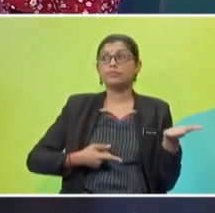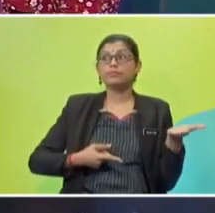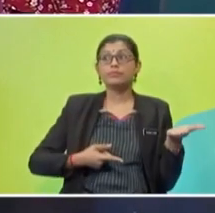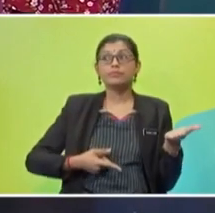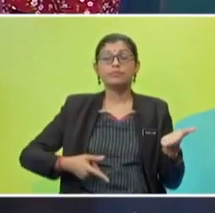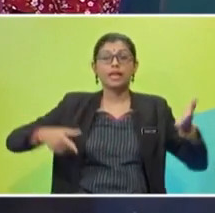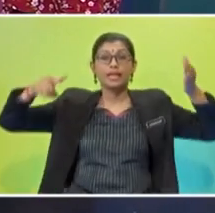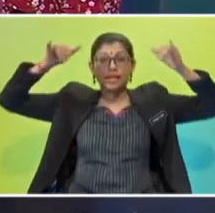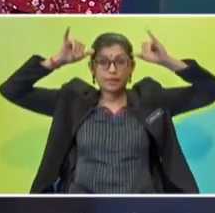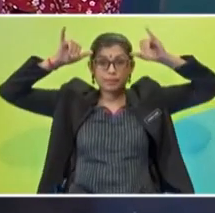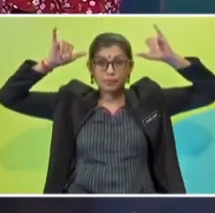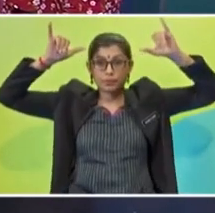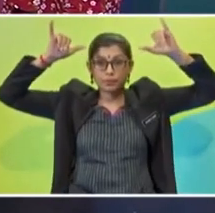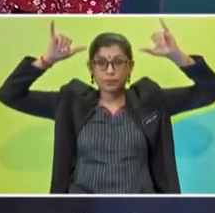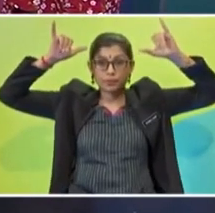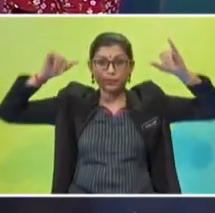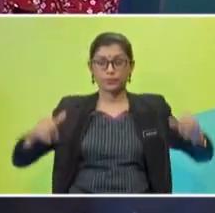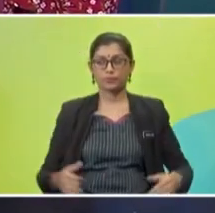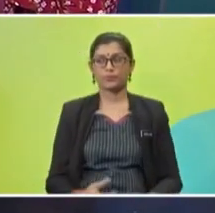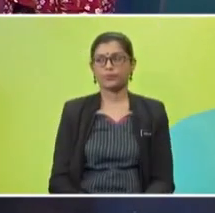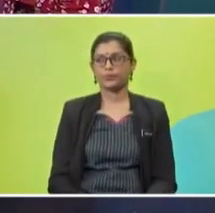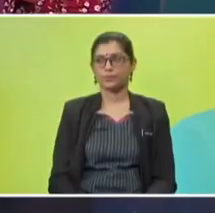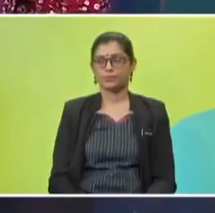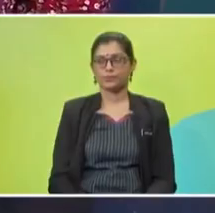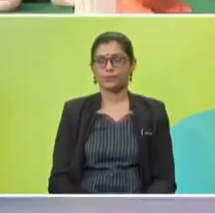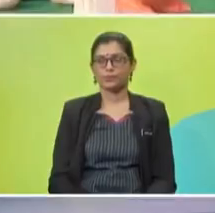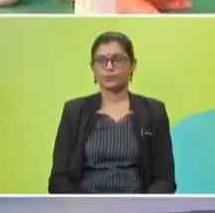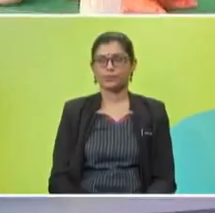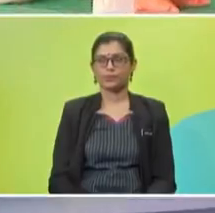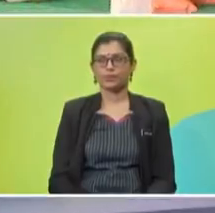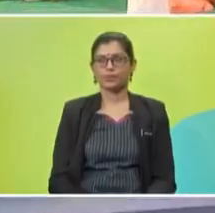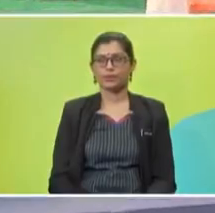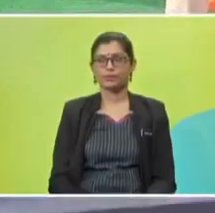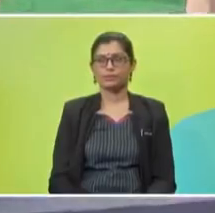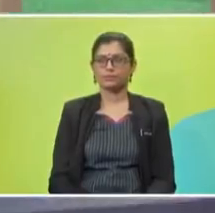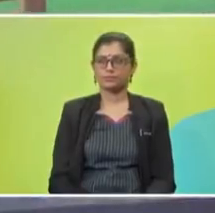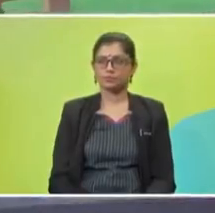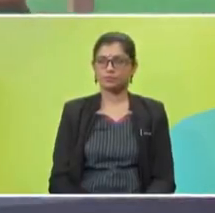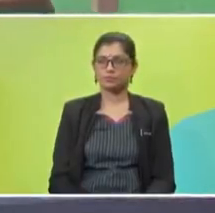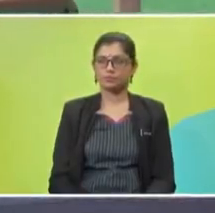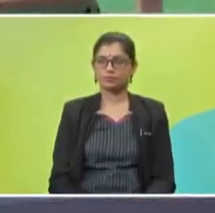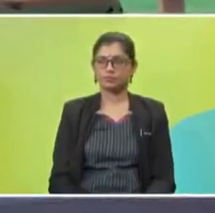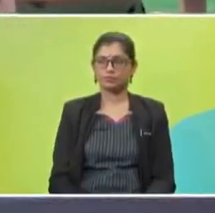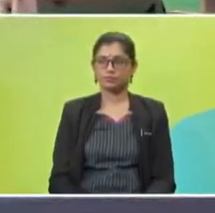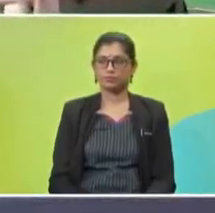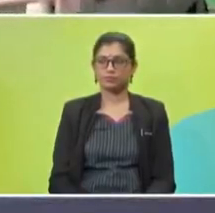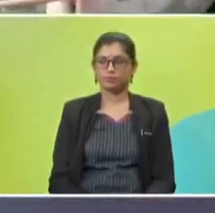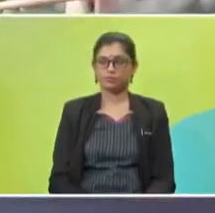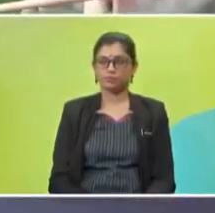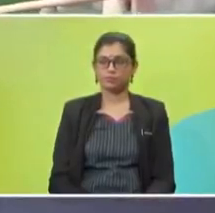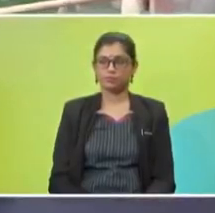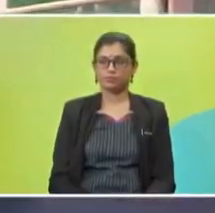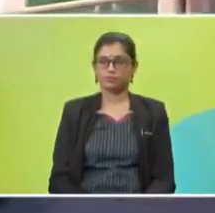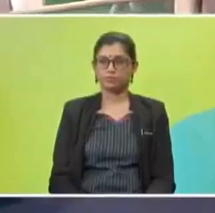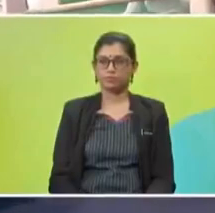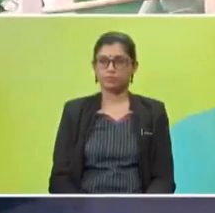disini Ahnaf bagus partai ataupun di dalam